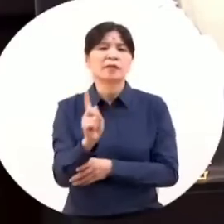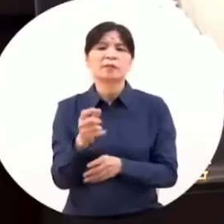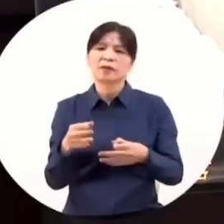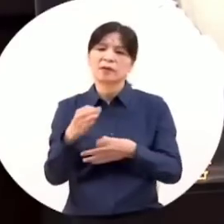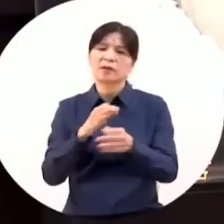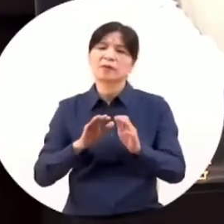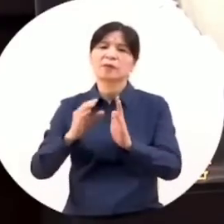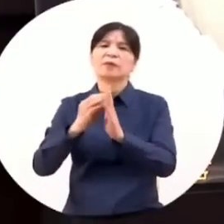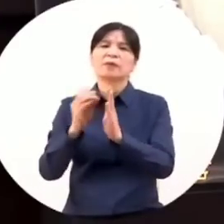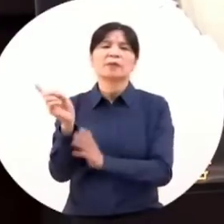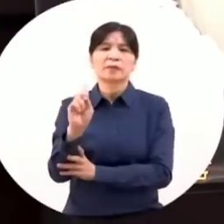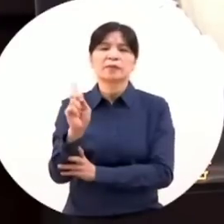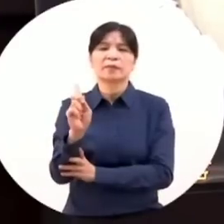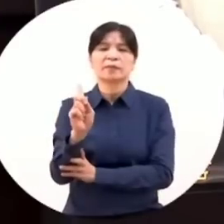长。